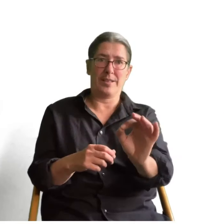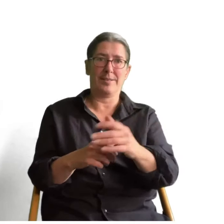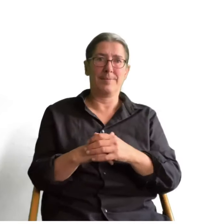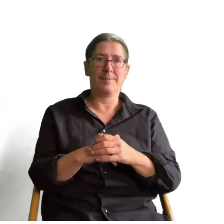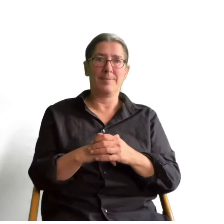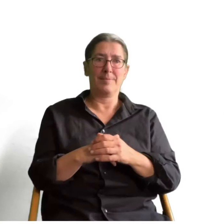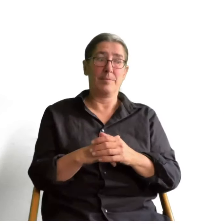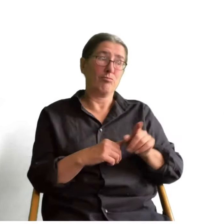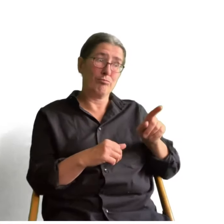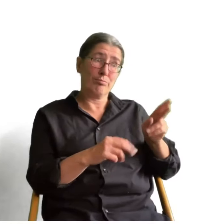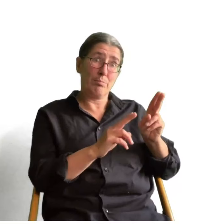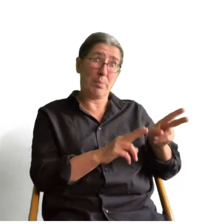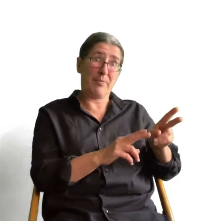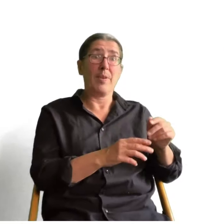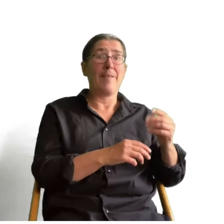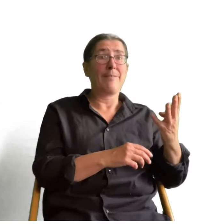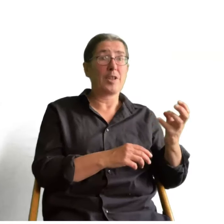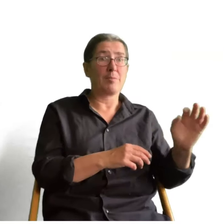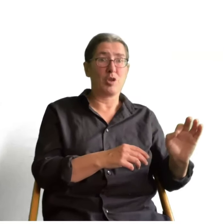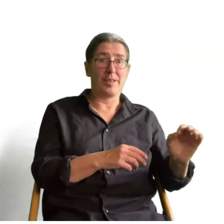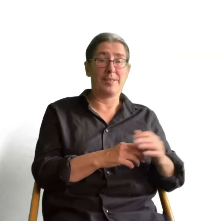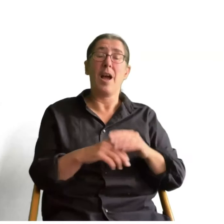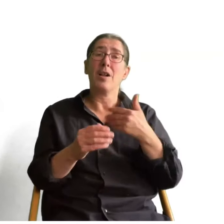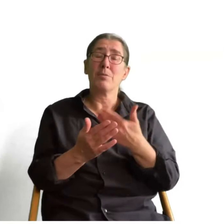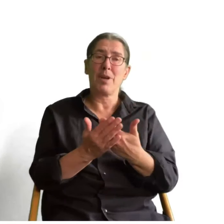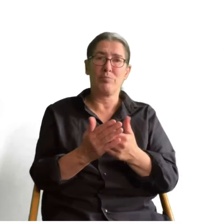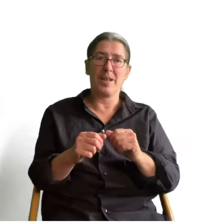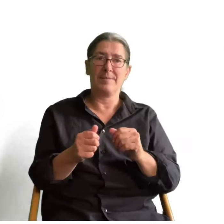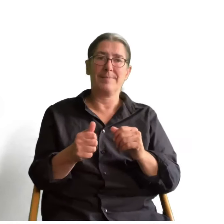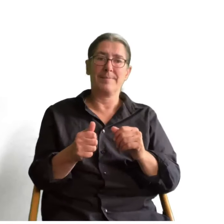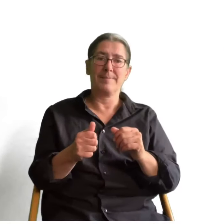60%. Also in dem Beispiel waren jetzt